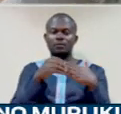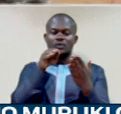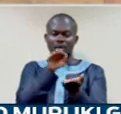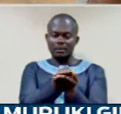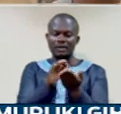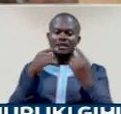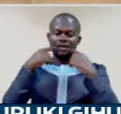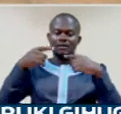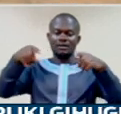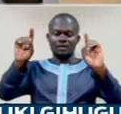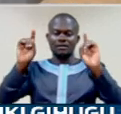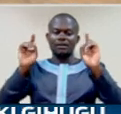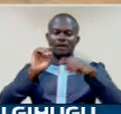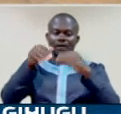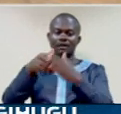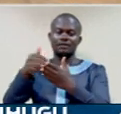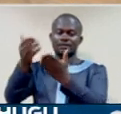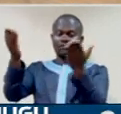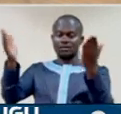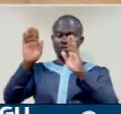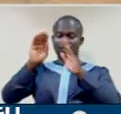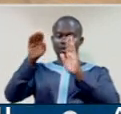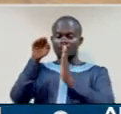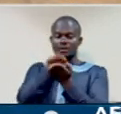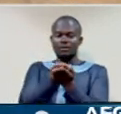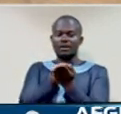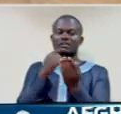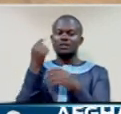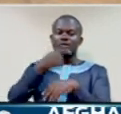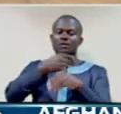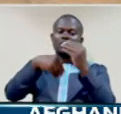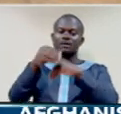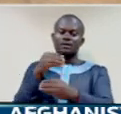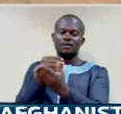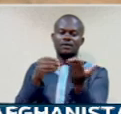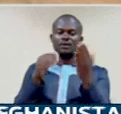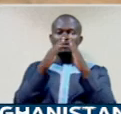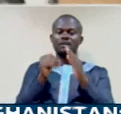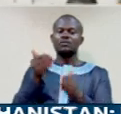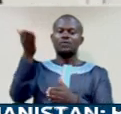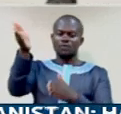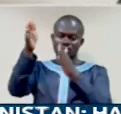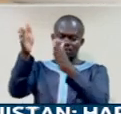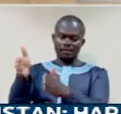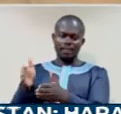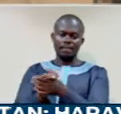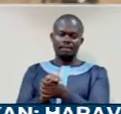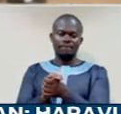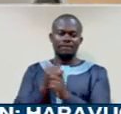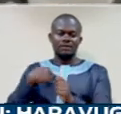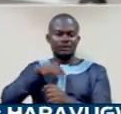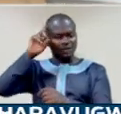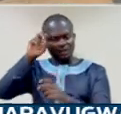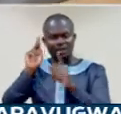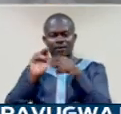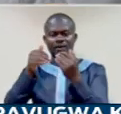abishira ku isoko akabishira nko kuri banki akavuga ati uyu munsi turajya guteza cyamunara inzu ya kanaka. Ndumva abaturage